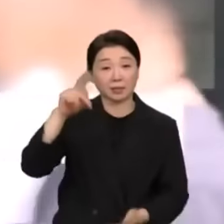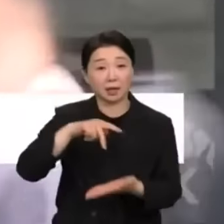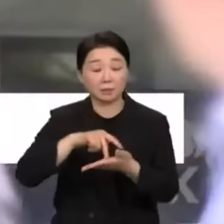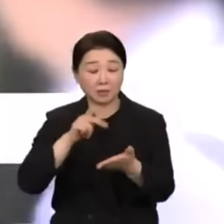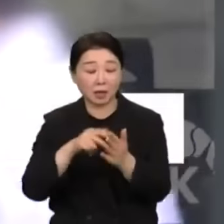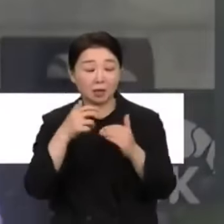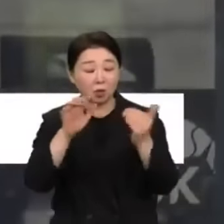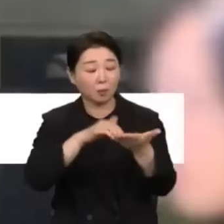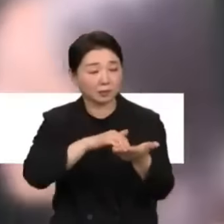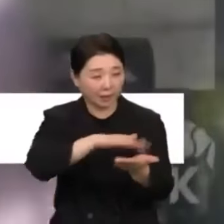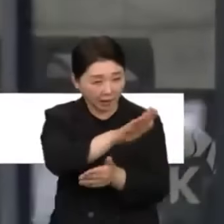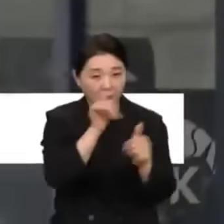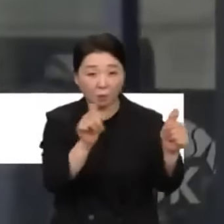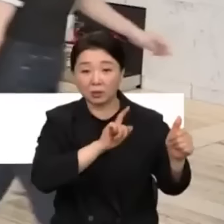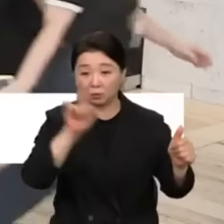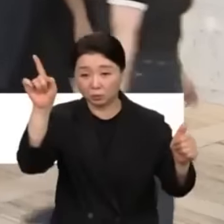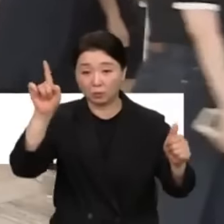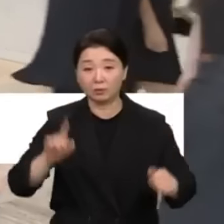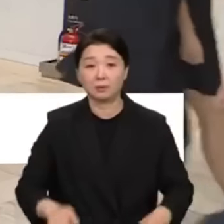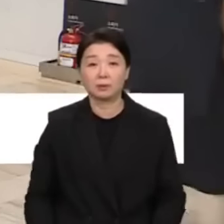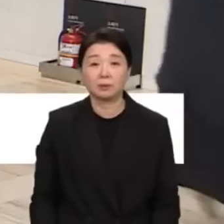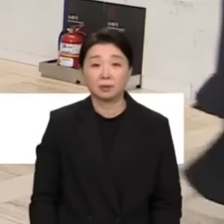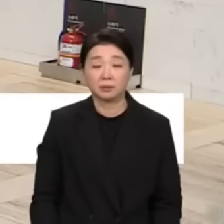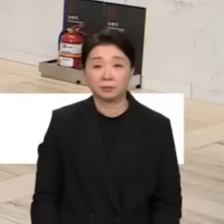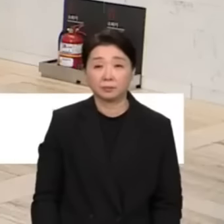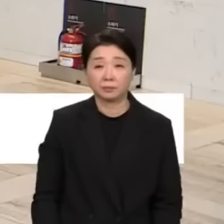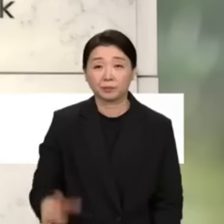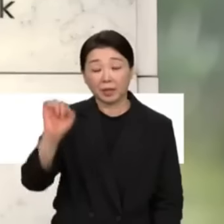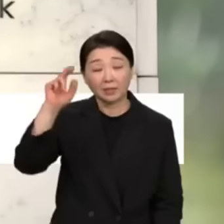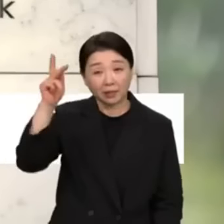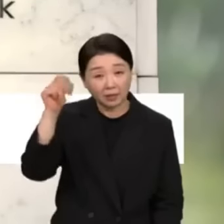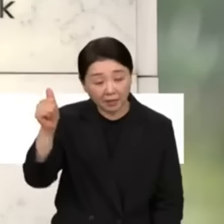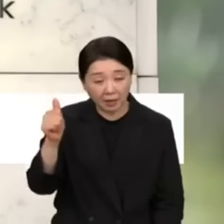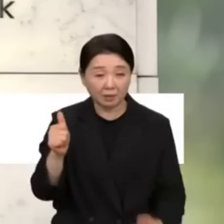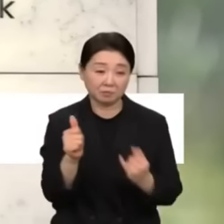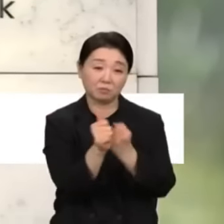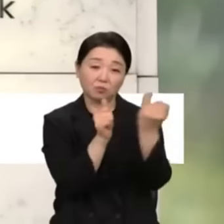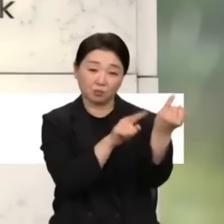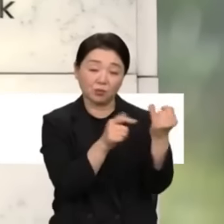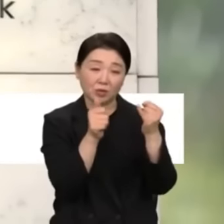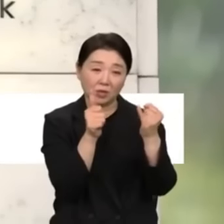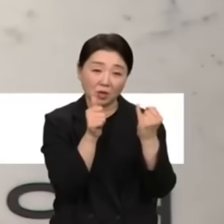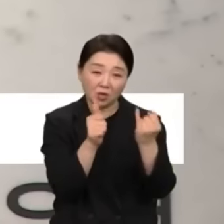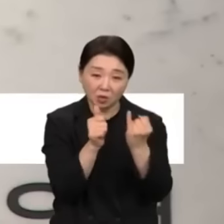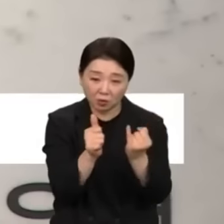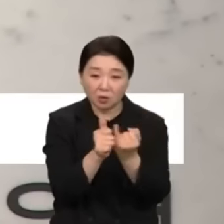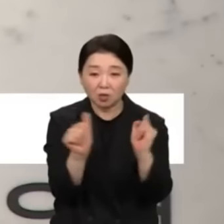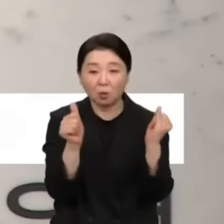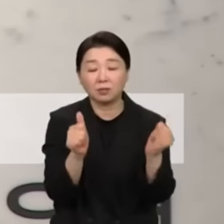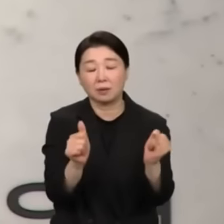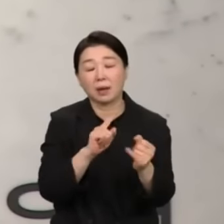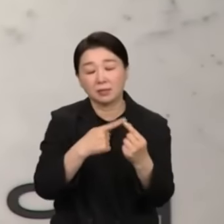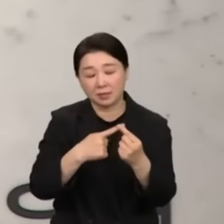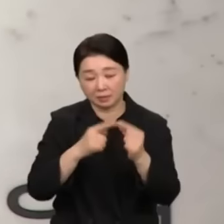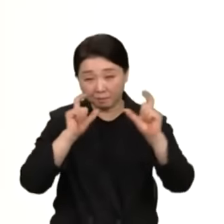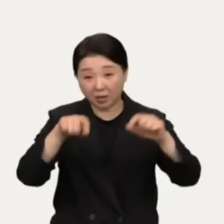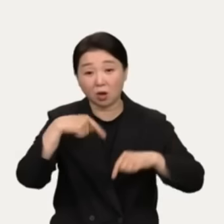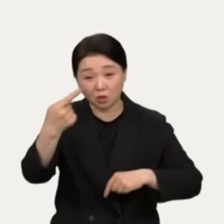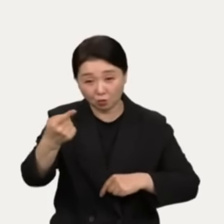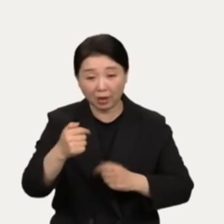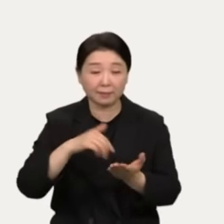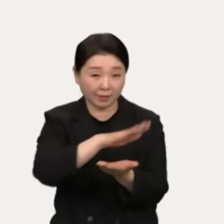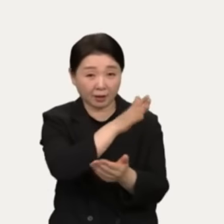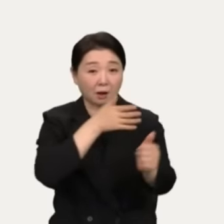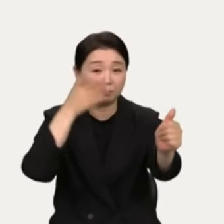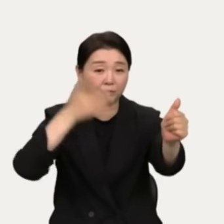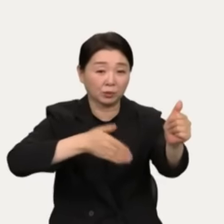건물에서 나가달라는 소송을 냈습니다. 최태원 SK 회장과 노관장 사이에 이혼 재판 1심 판결이 나온 이후입니다. SK